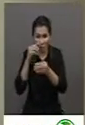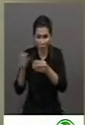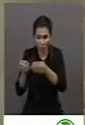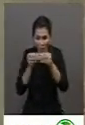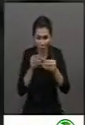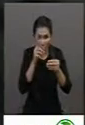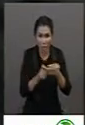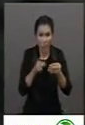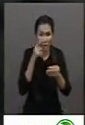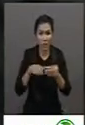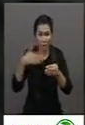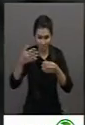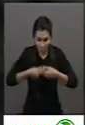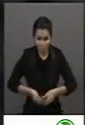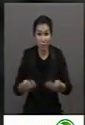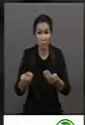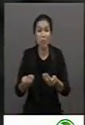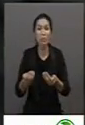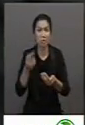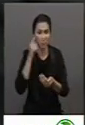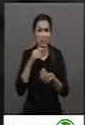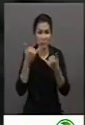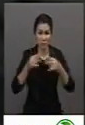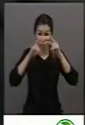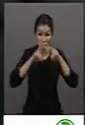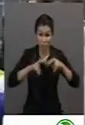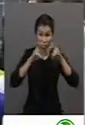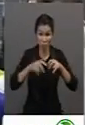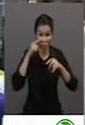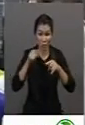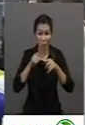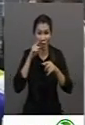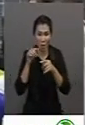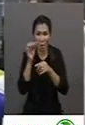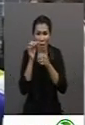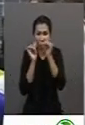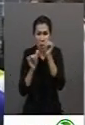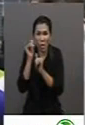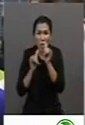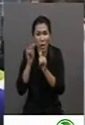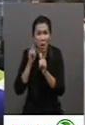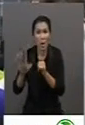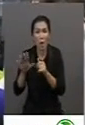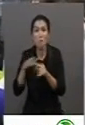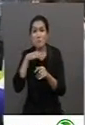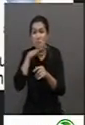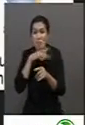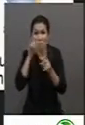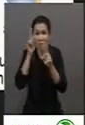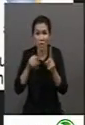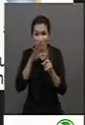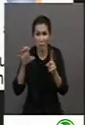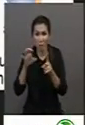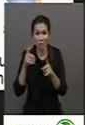าวจะถือกำเนิดขึ้นมานอกจากนี้จากการวิจัยที่ใช้ตัวอ่อนสุกรราว 1,500 ตัวและใช้เวลา